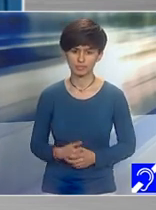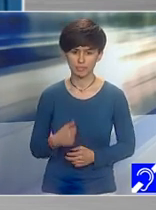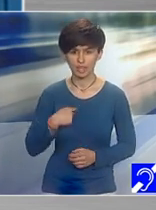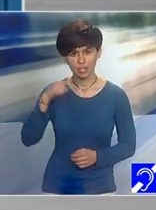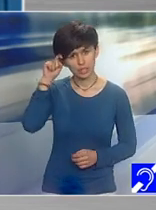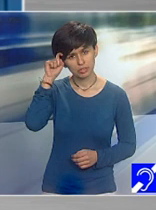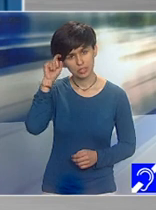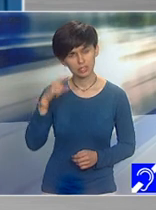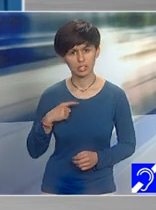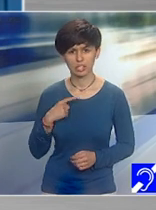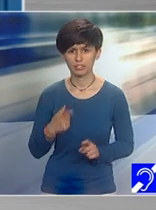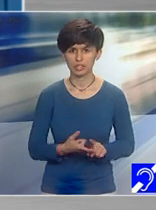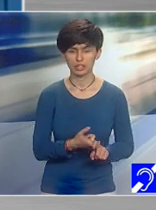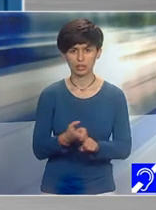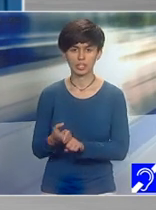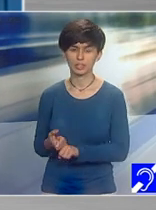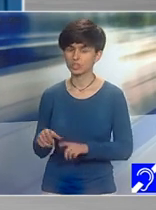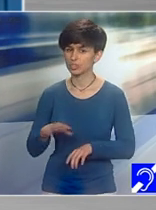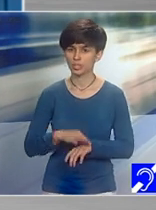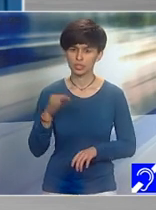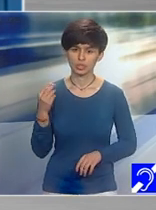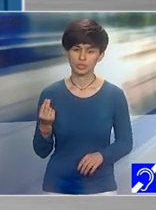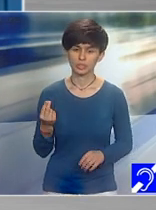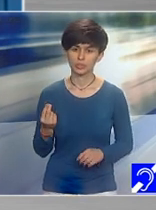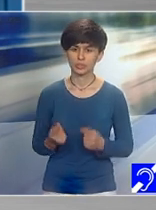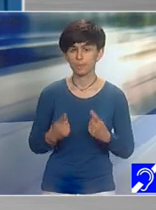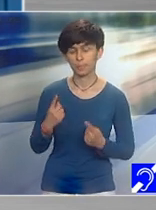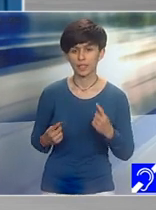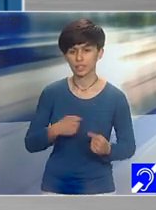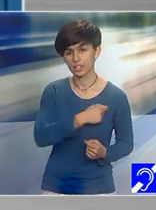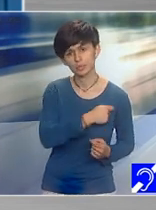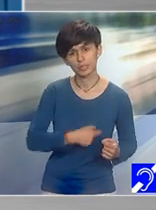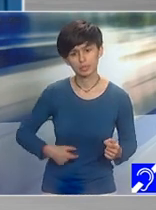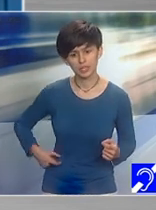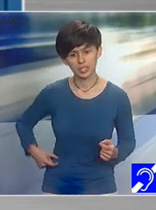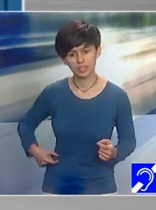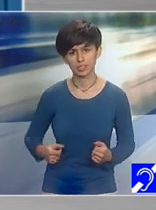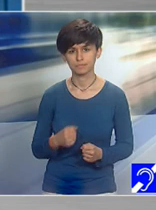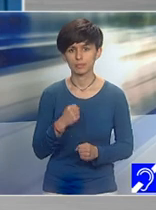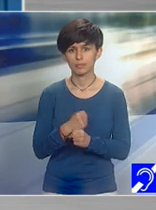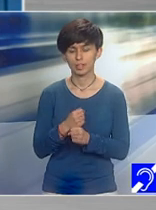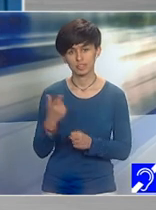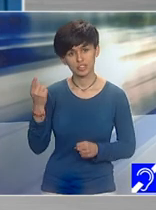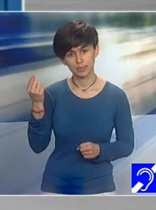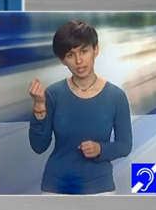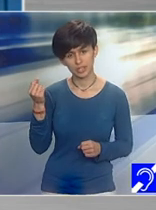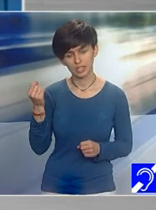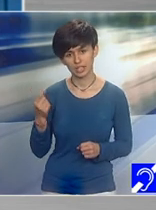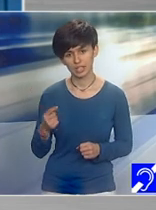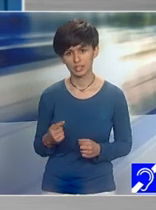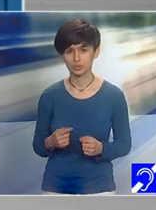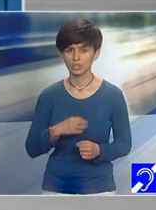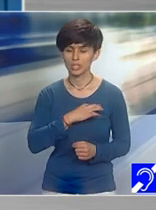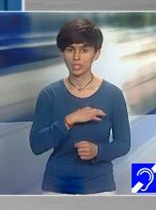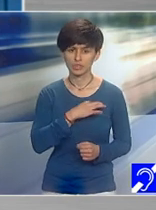foarte bună dacă, o soluție bună, dacă primăria ar încheia sau ar face parteneriate cu universitățile